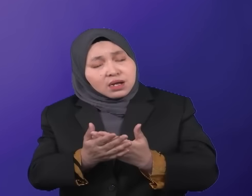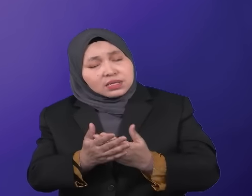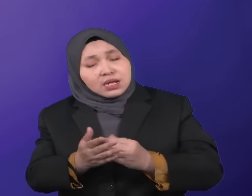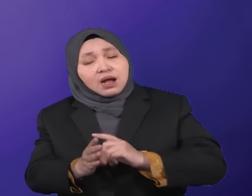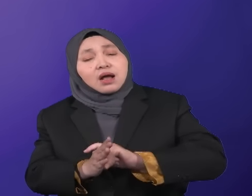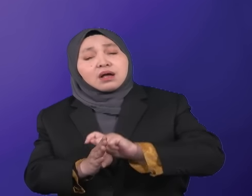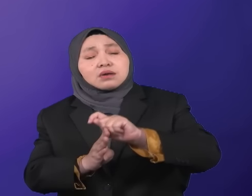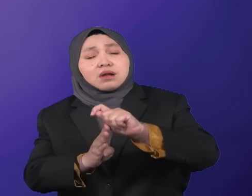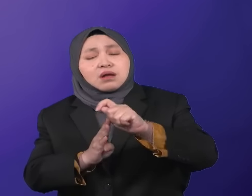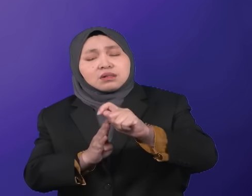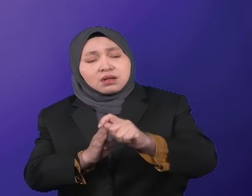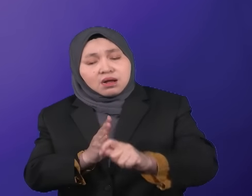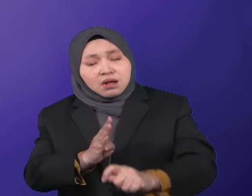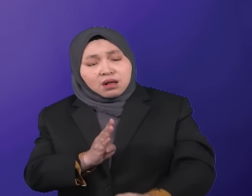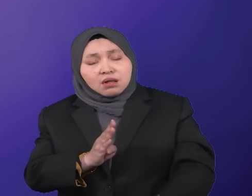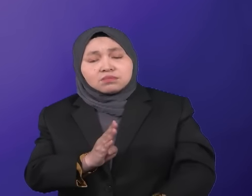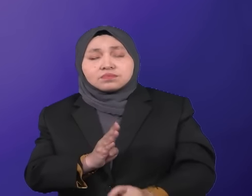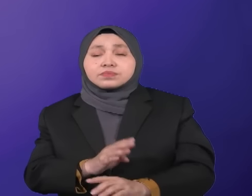الْآخِرَةِ حَسَنَةً